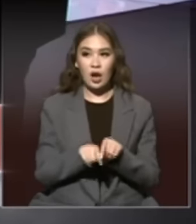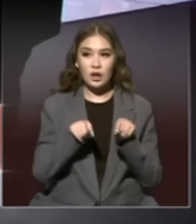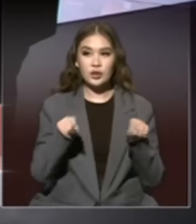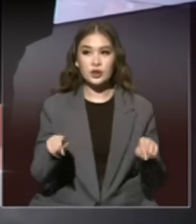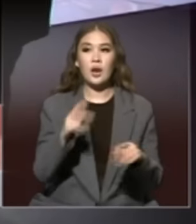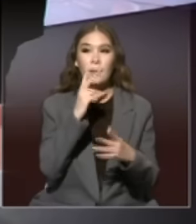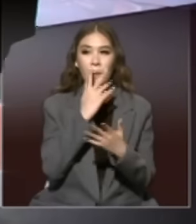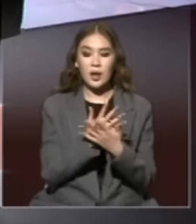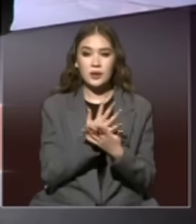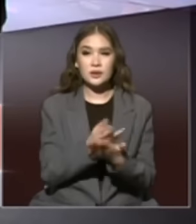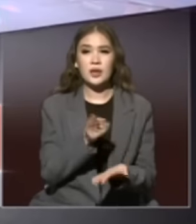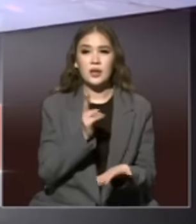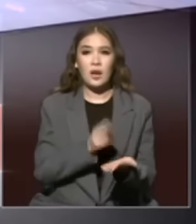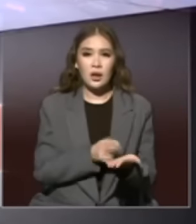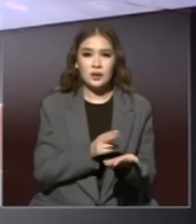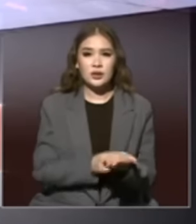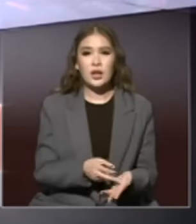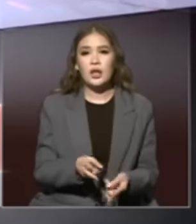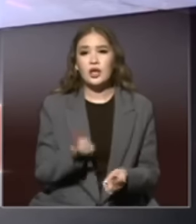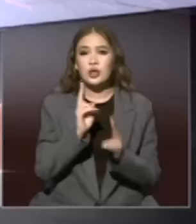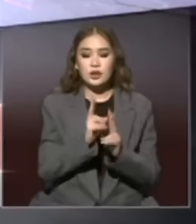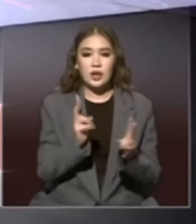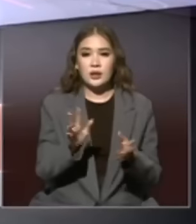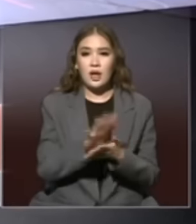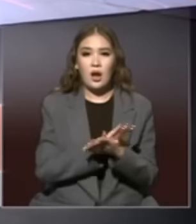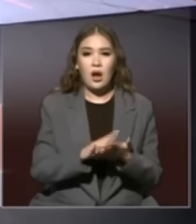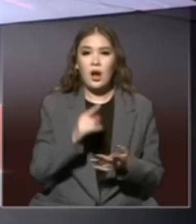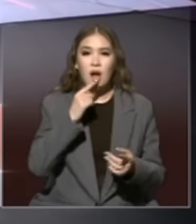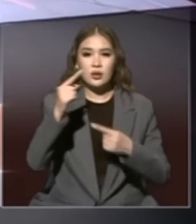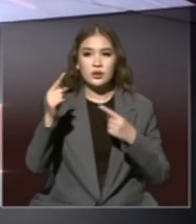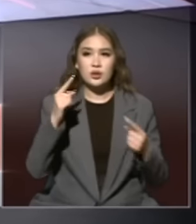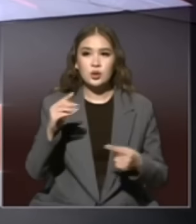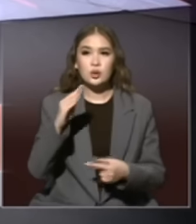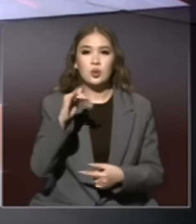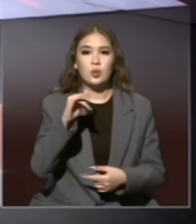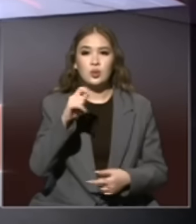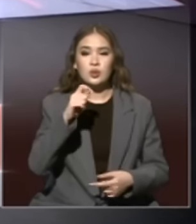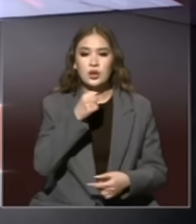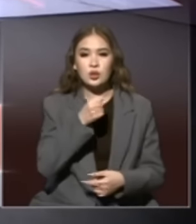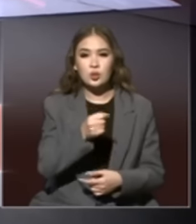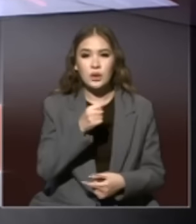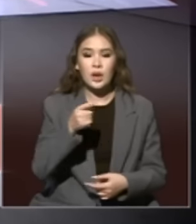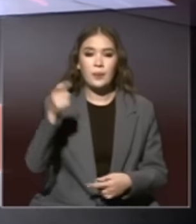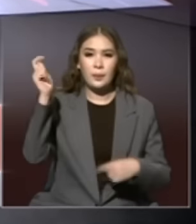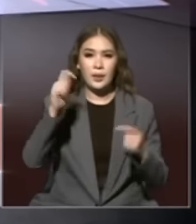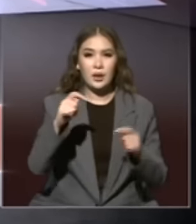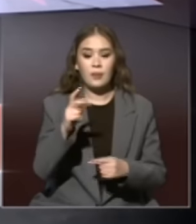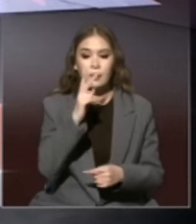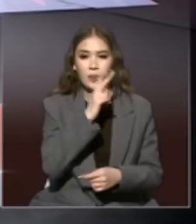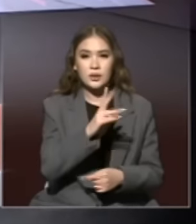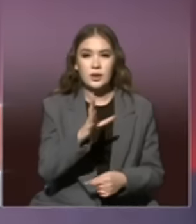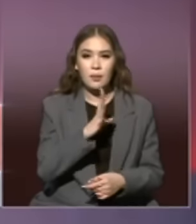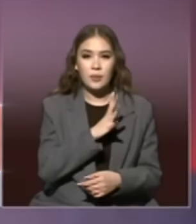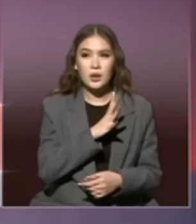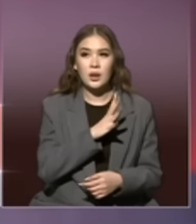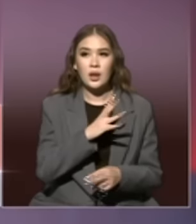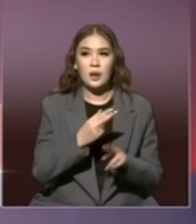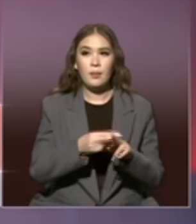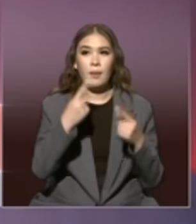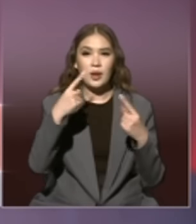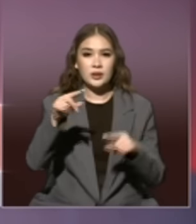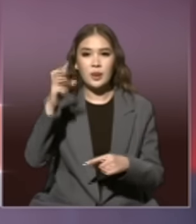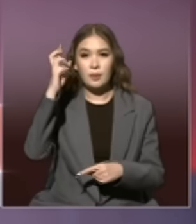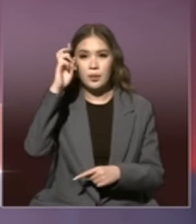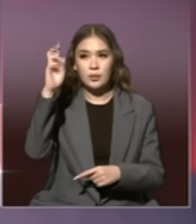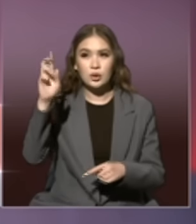отыр дәлелден. Ешқандай жаңағы көрдік, алыс шетелден басқа журналистер келіп, что біз Қазақстан мемлекеті не басқа мемлекеттерде